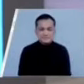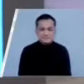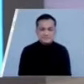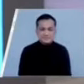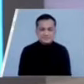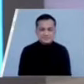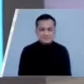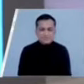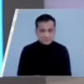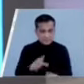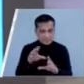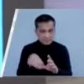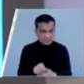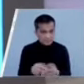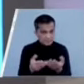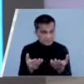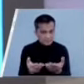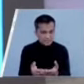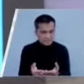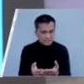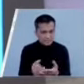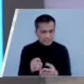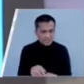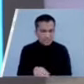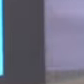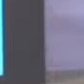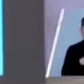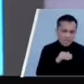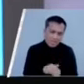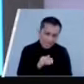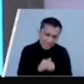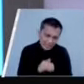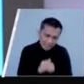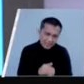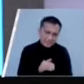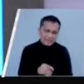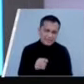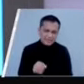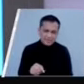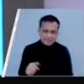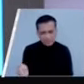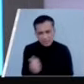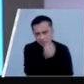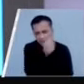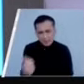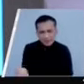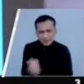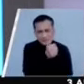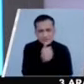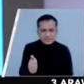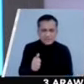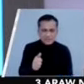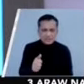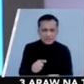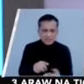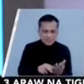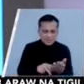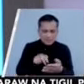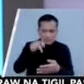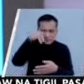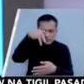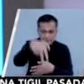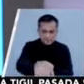Kabilang ba kayo sa mga hingal kalabaw sa pagpanhik-panawag sa mga footbridge ng EDSA